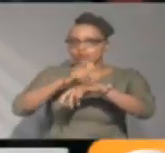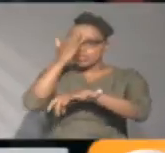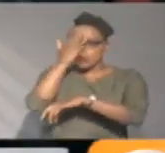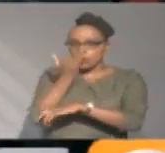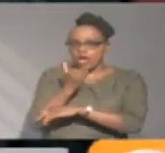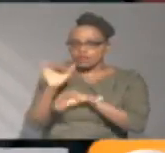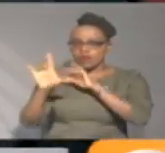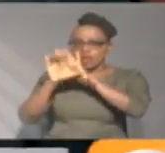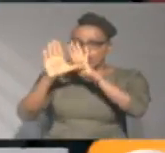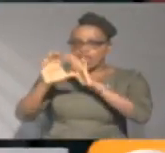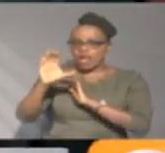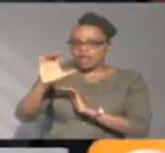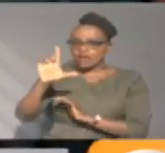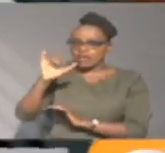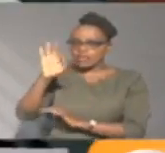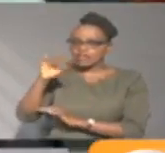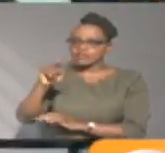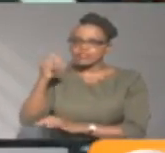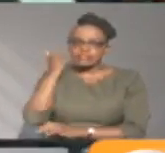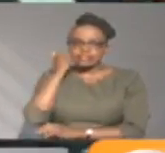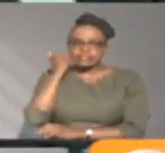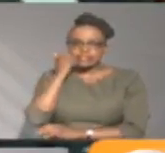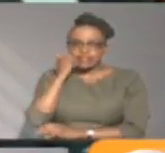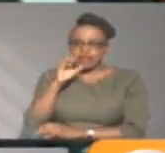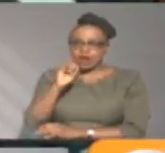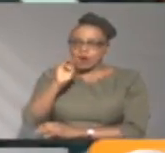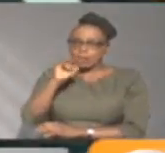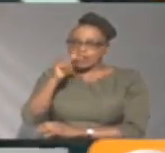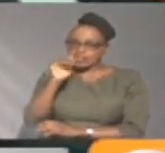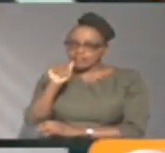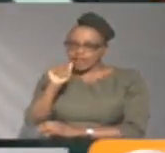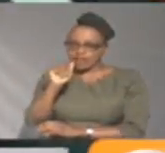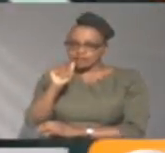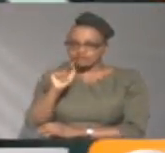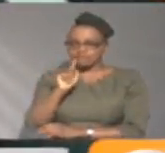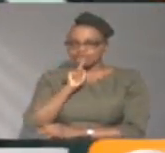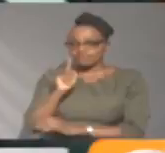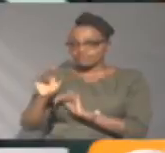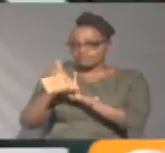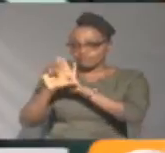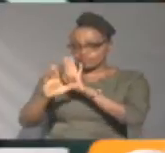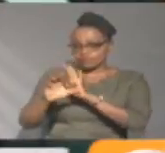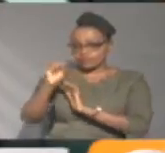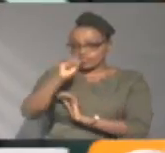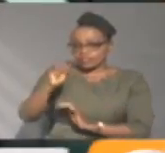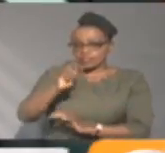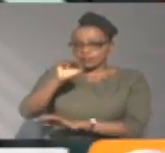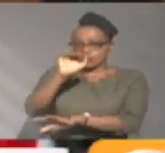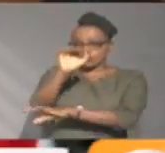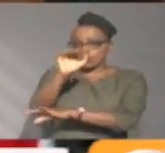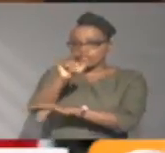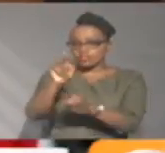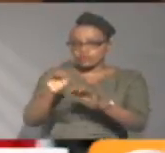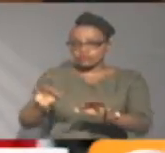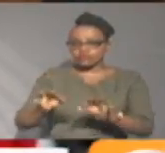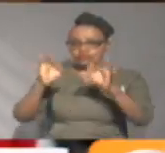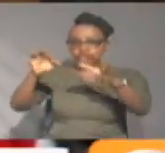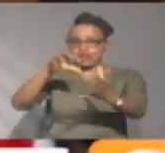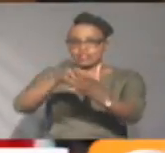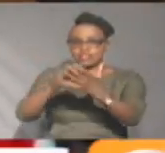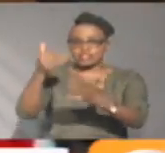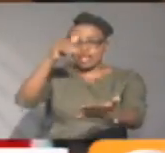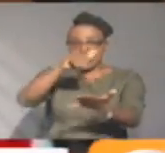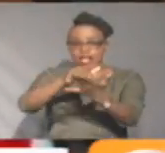sababu wakili Cliff Ombeta alikuwa mgonjwa. Ombeta alimwagiza wakili Sam Nyaberi kuiomba mahakama kuahirisha kesi hiyo